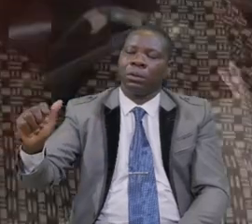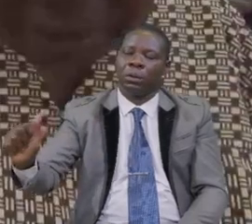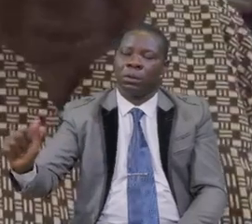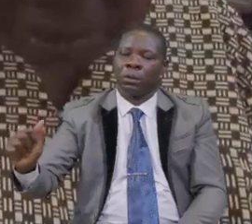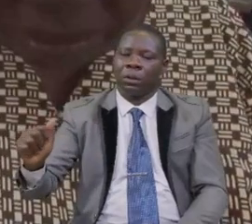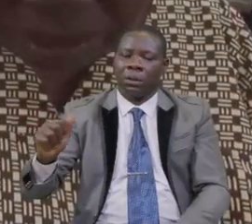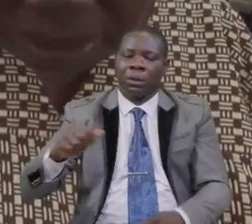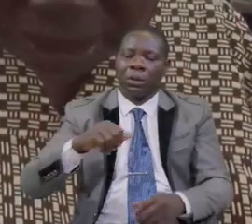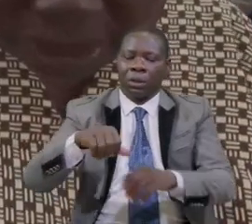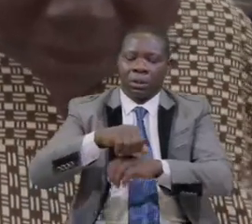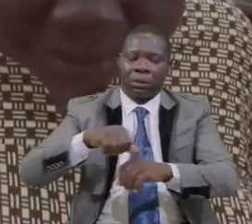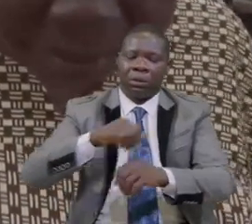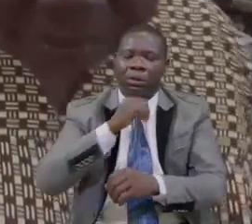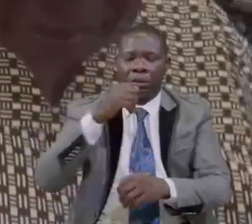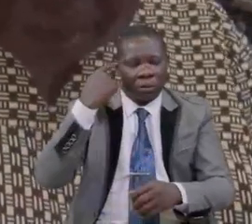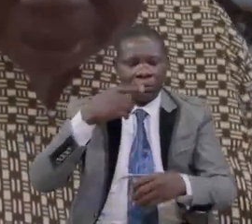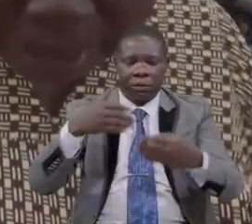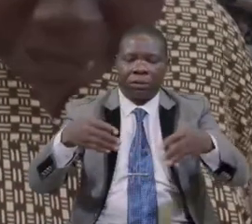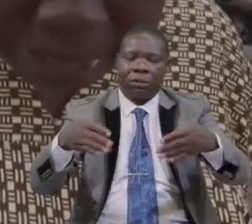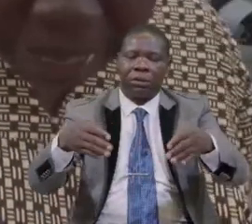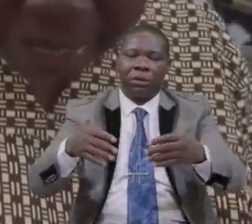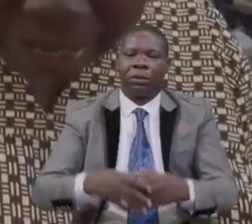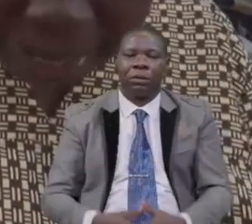L'onction n'est pas à vendre.